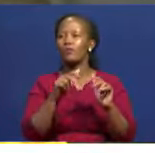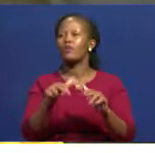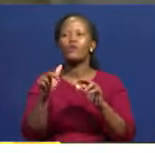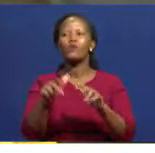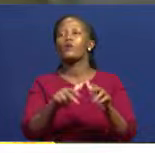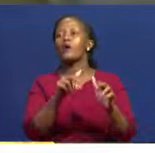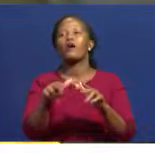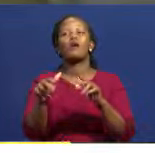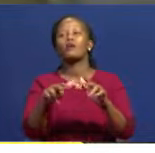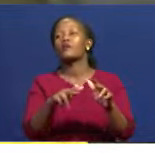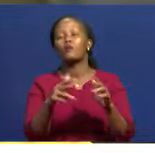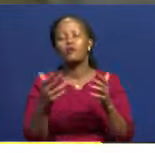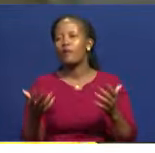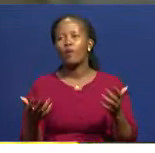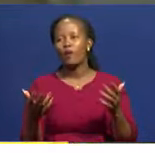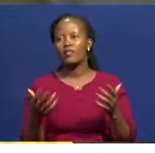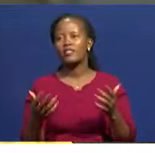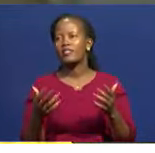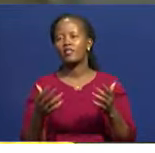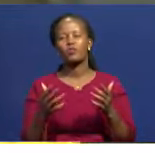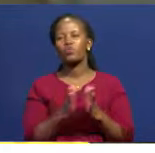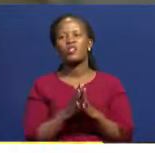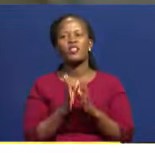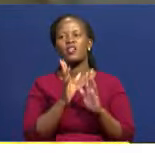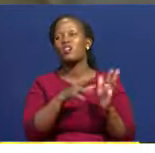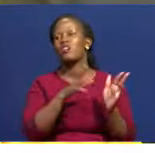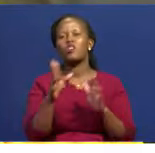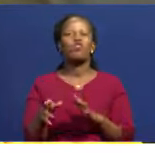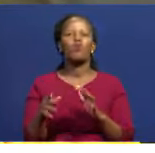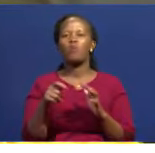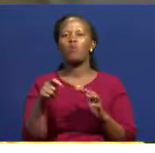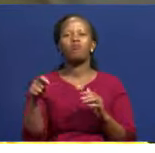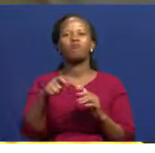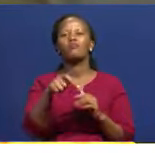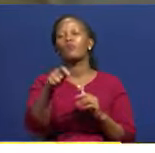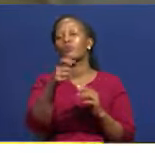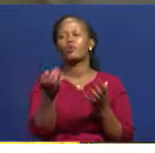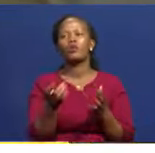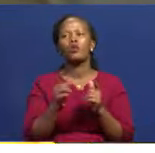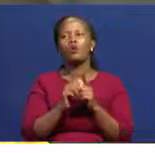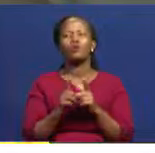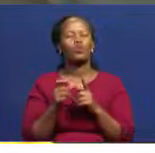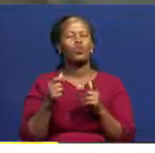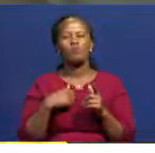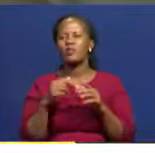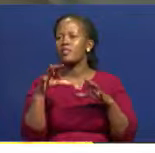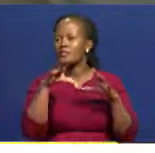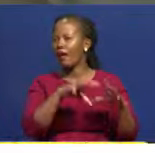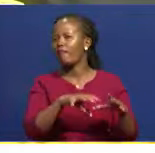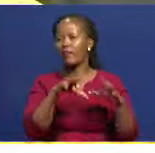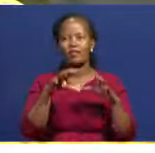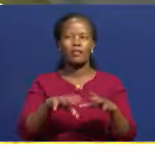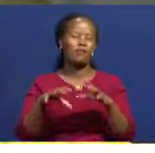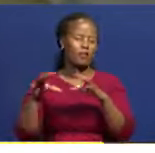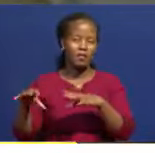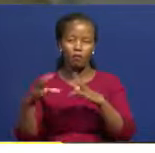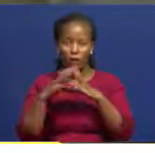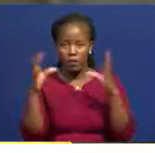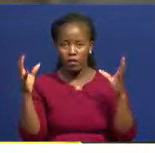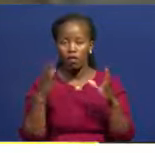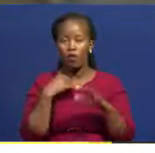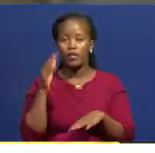vitu mafimbo ya kutembea. Na nilikuwa nimetaabika sana nikitafuta